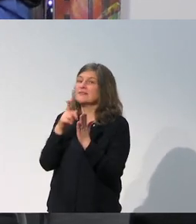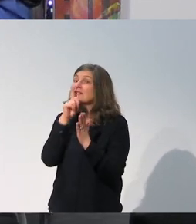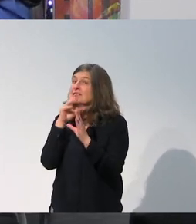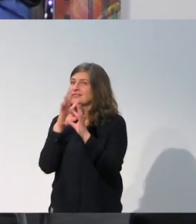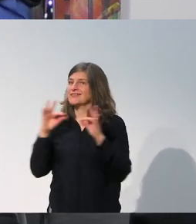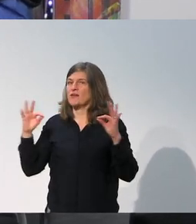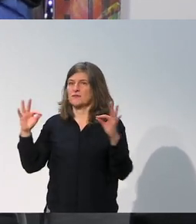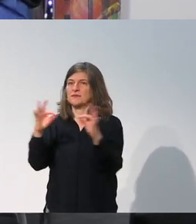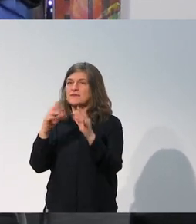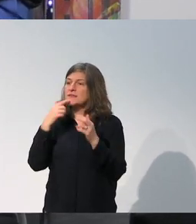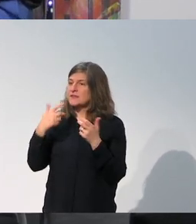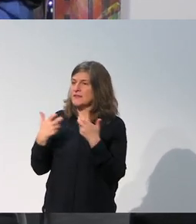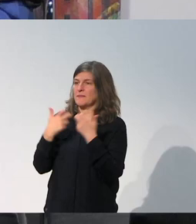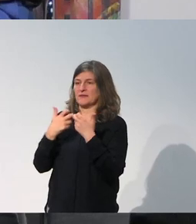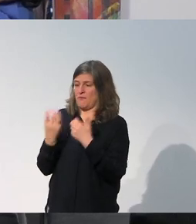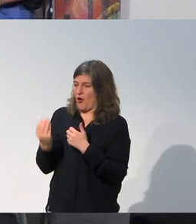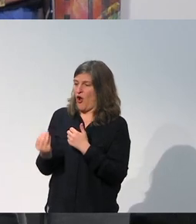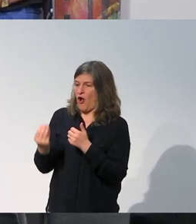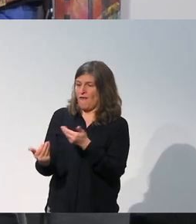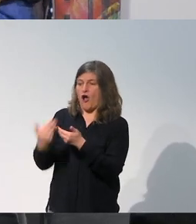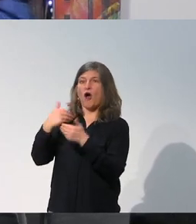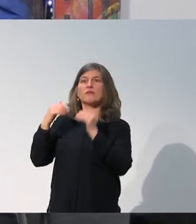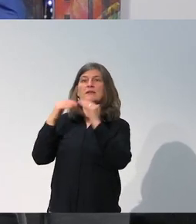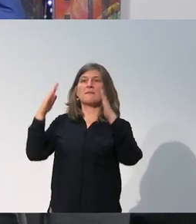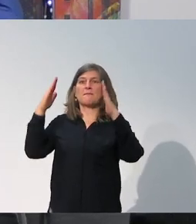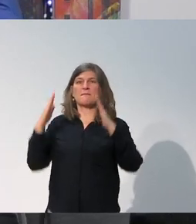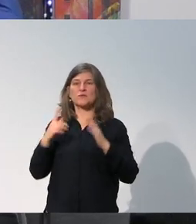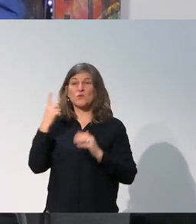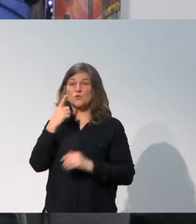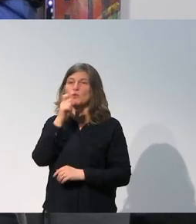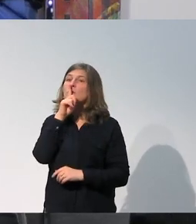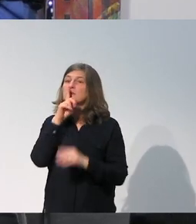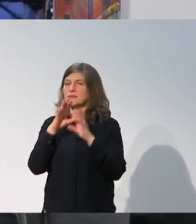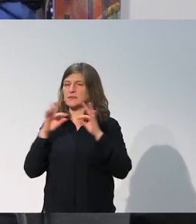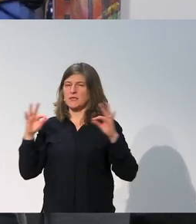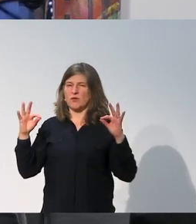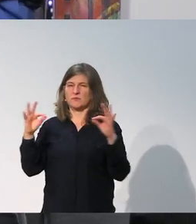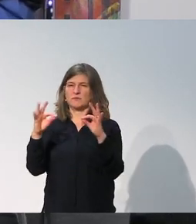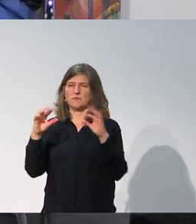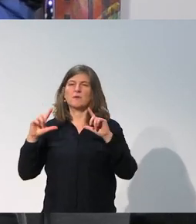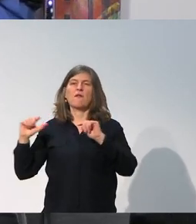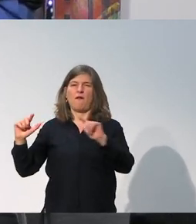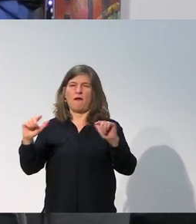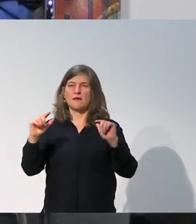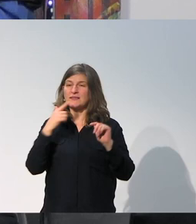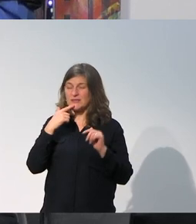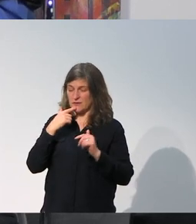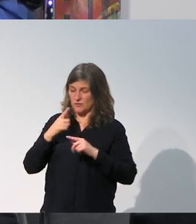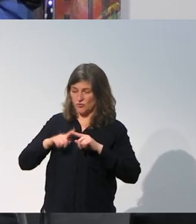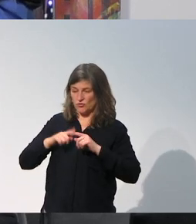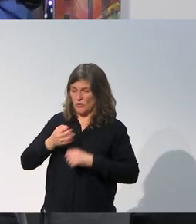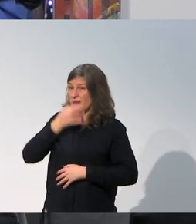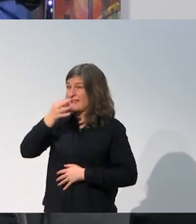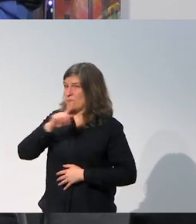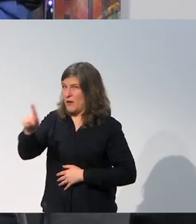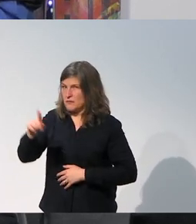les enfants quand ils rentrent dans la maison, rentrent en silence. Ce livre est donc celui des non-dits, il